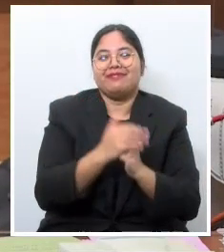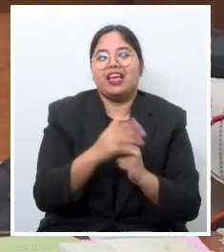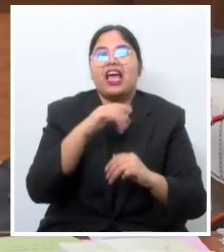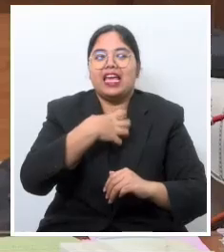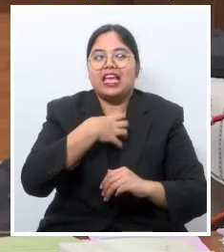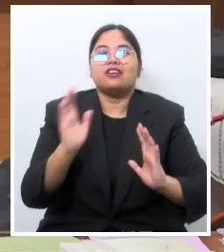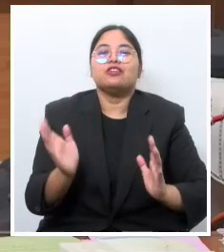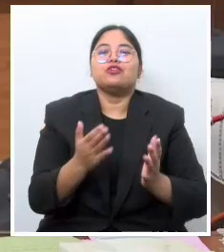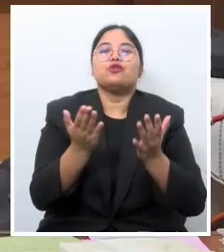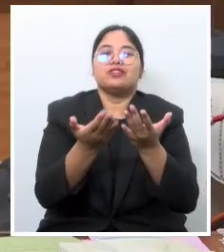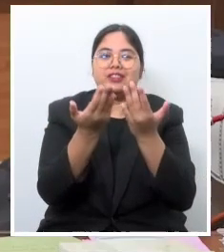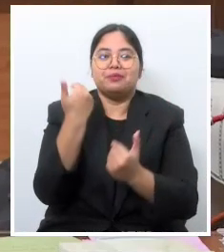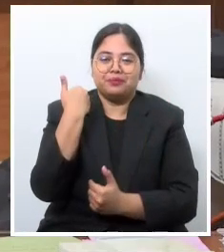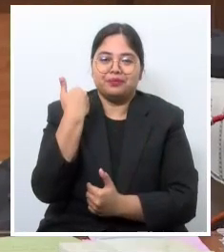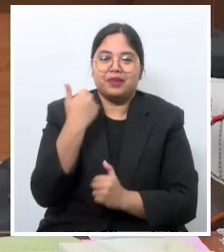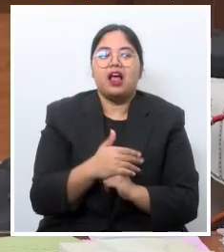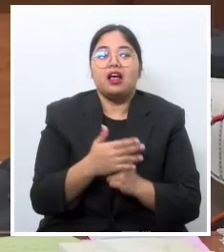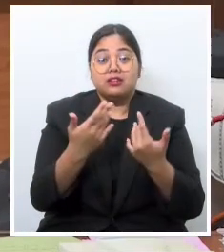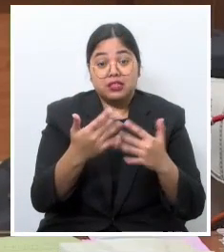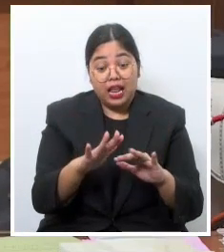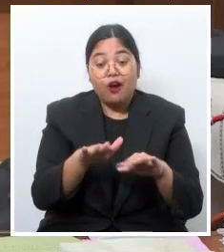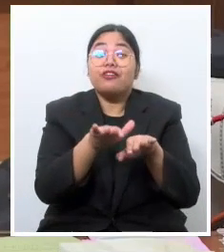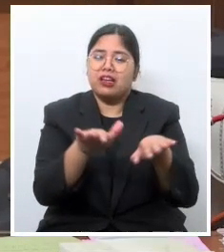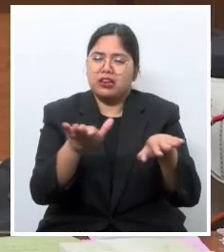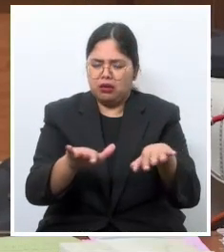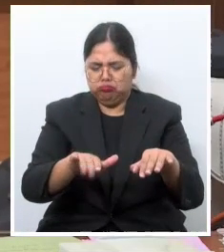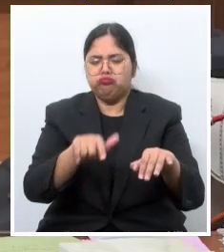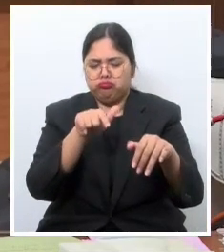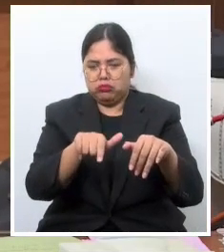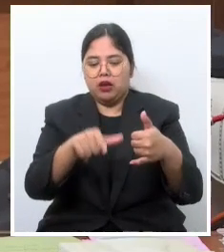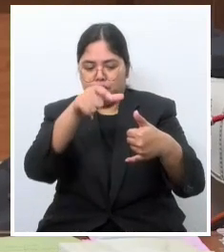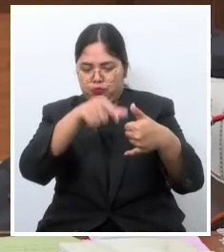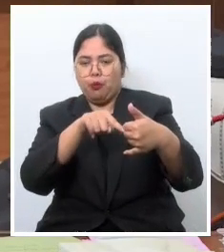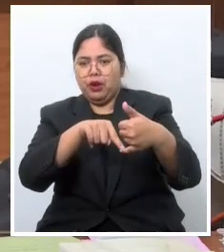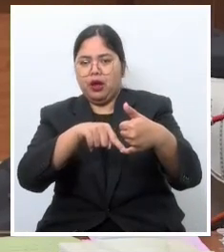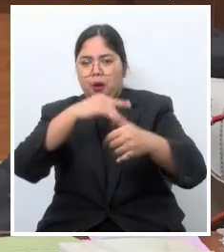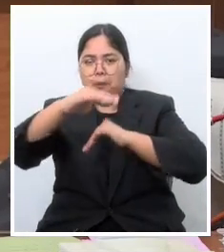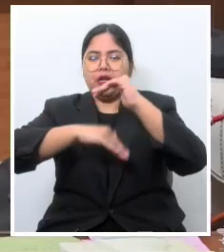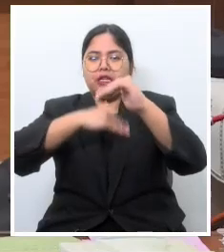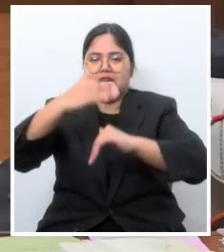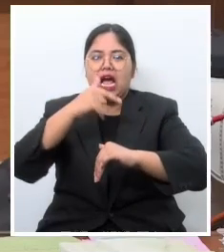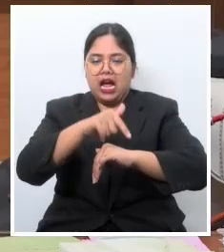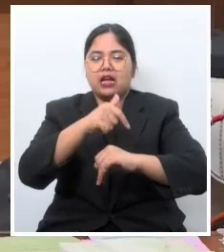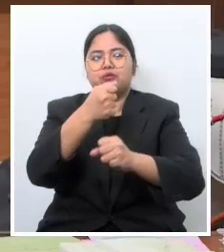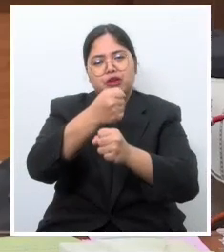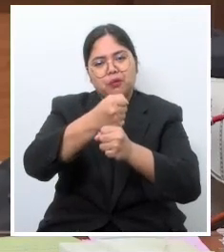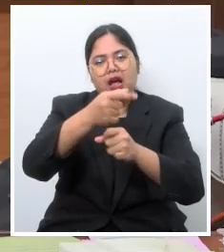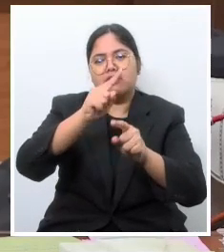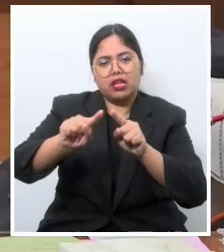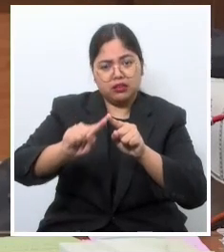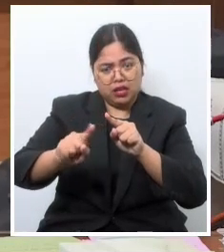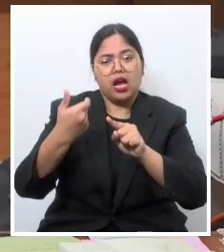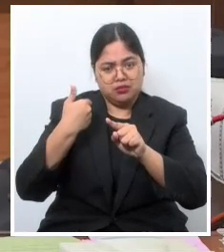เสริมนอกจากนี้เนี่ยต้องพัฒนาเด็กๆให้มีความเป็นเป็นผู้ประกอบการหียว่า